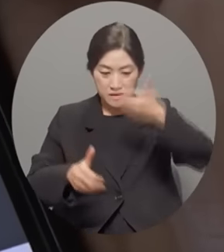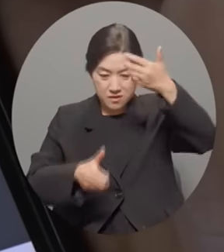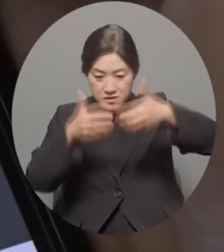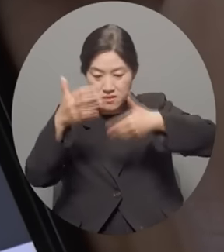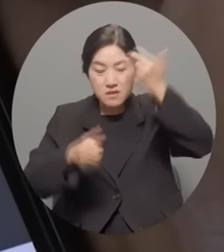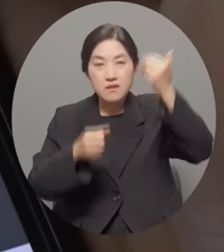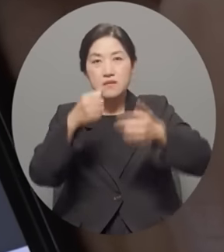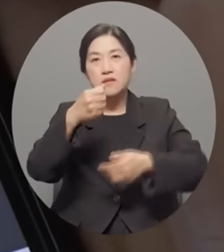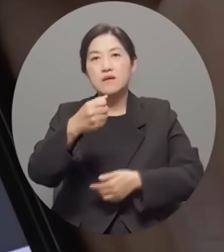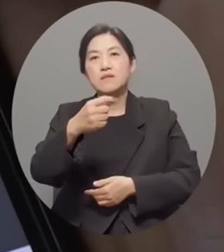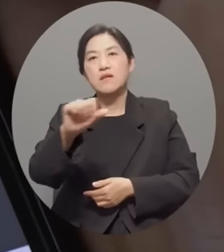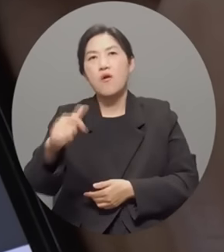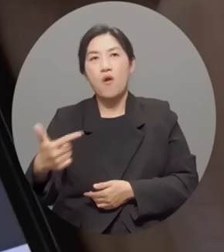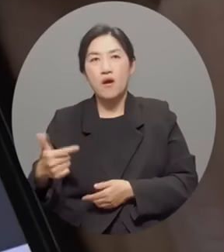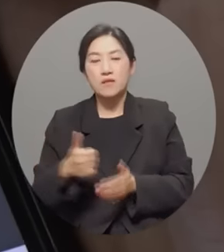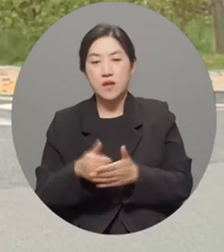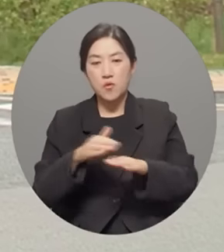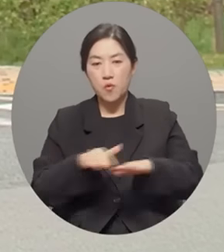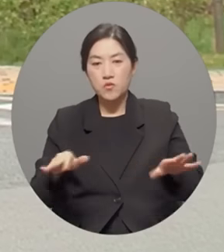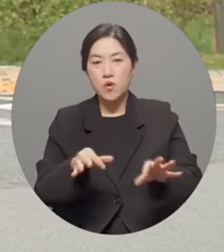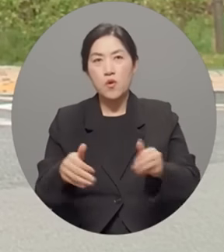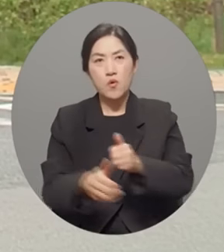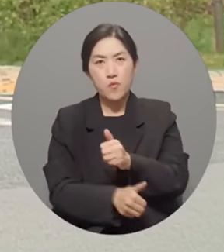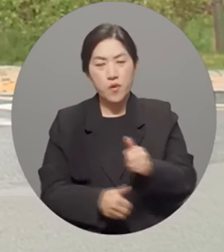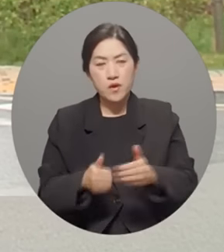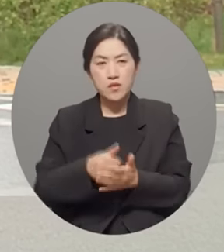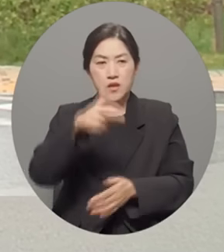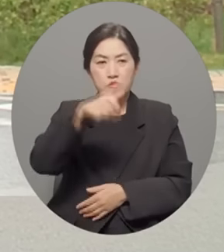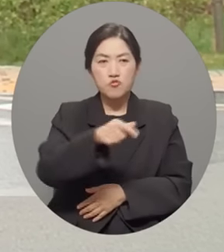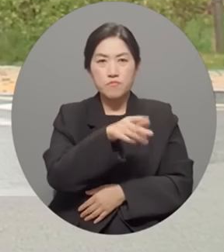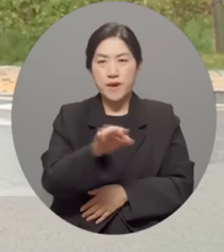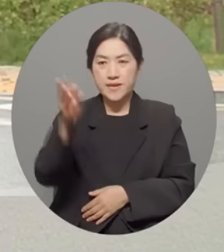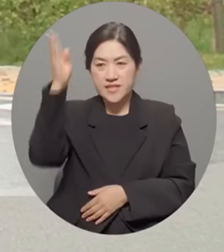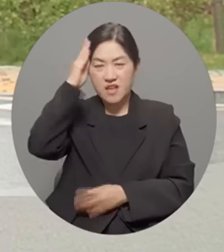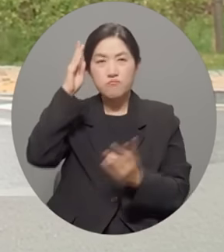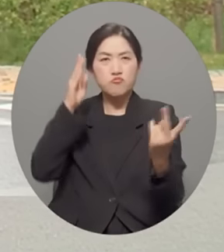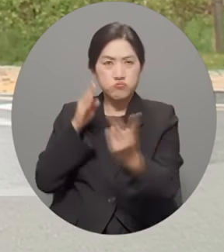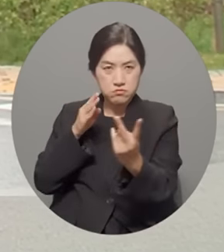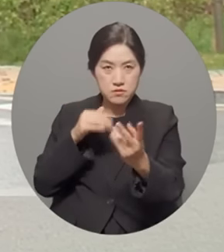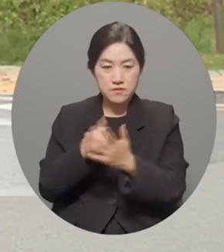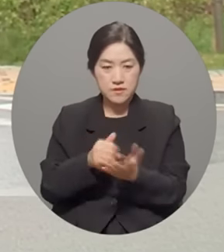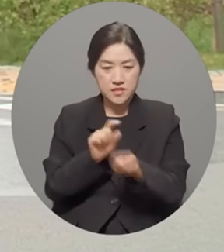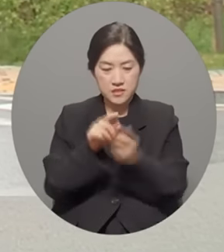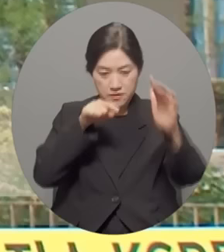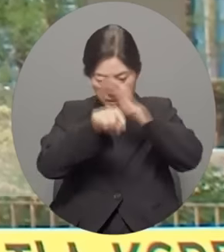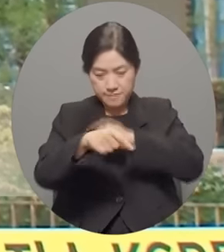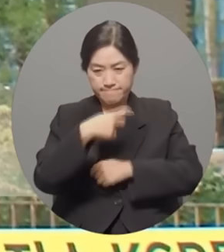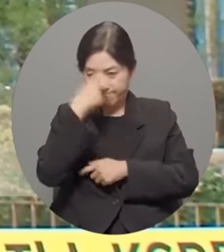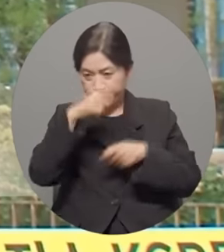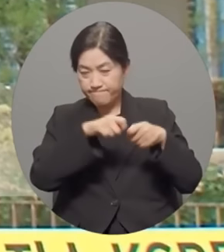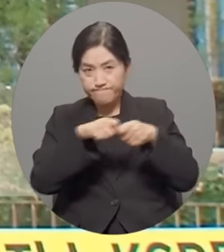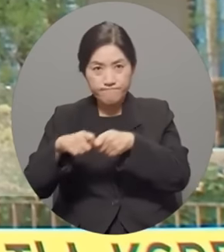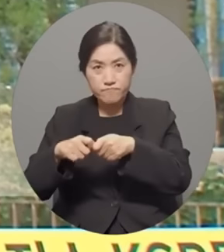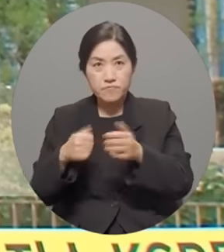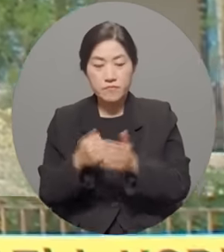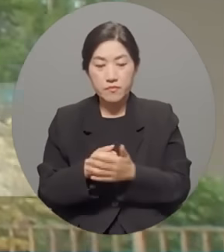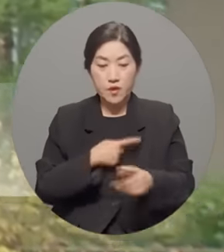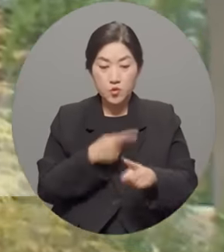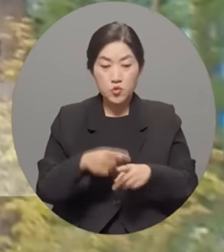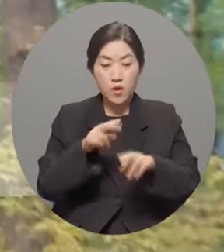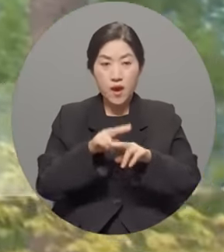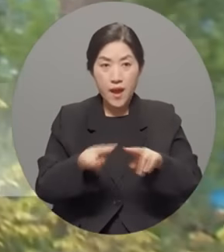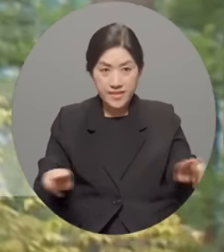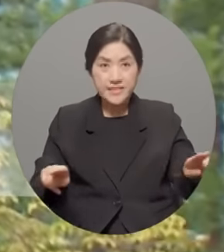단계입니다 공정거래 위원회는 쿠팡과 네이버를 상대로 현장 조사를 벌렸습니다 중도 해제하는